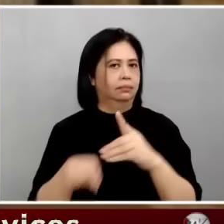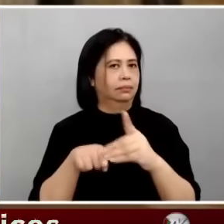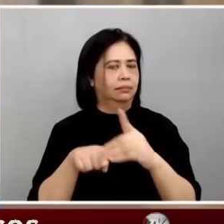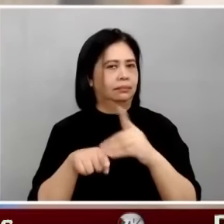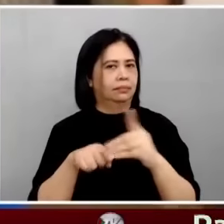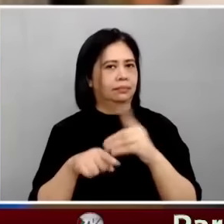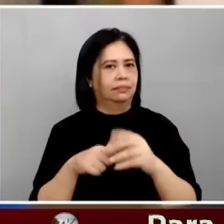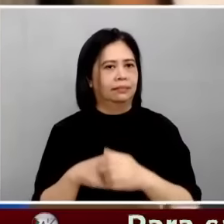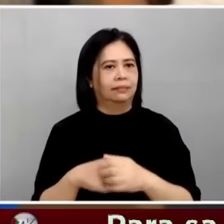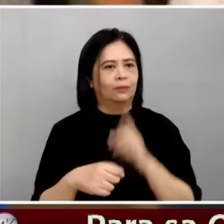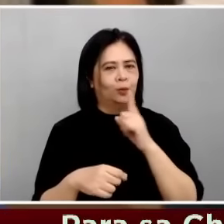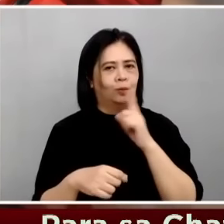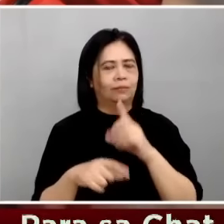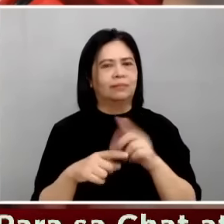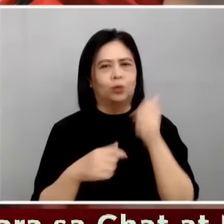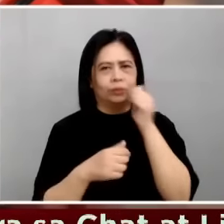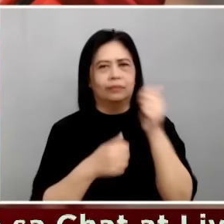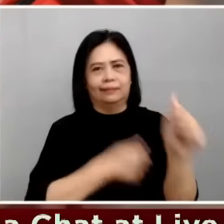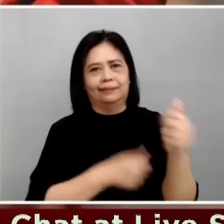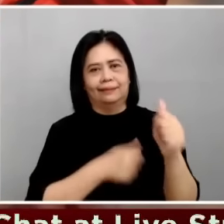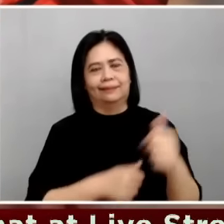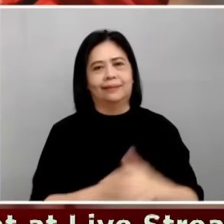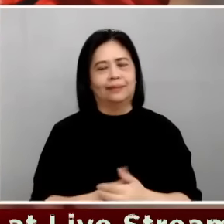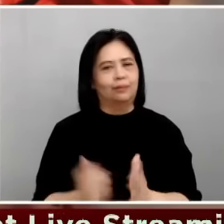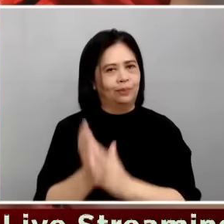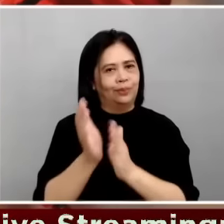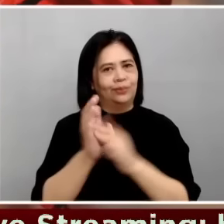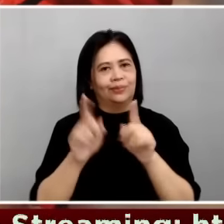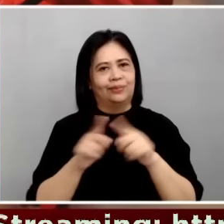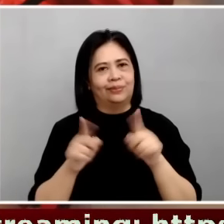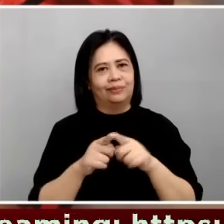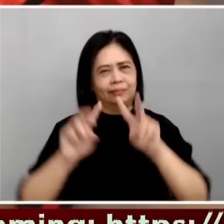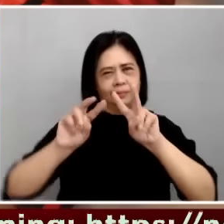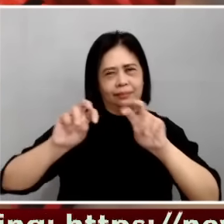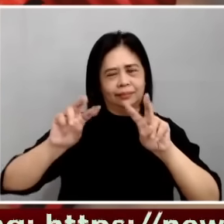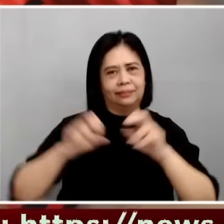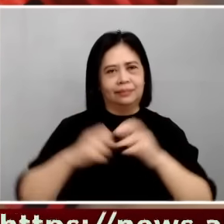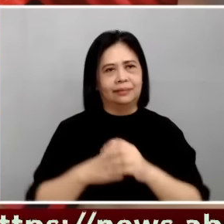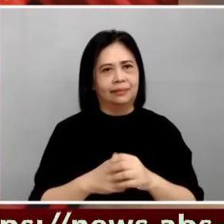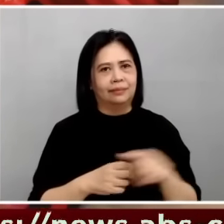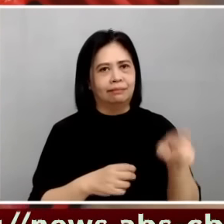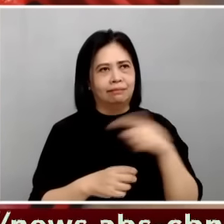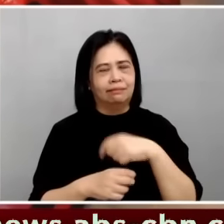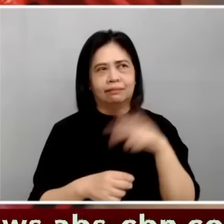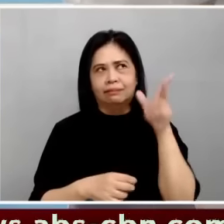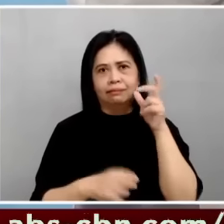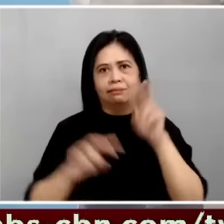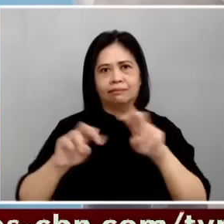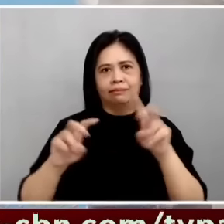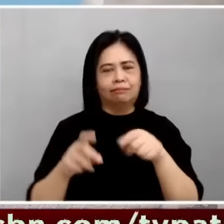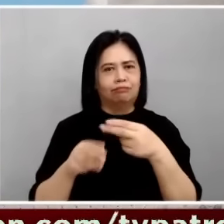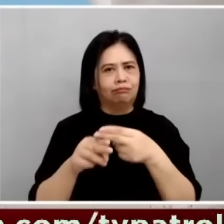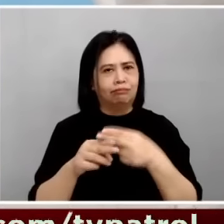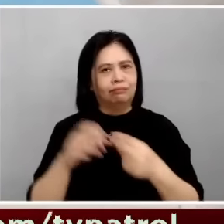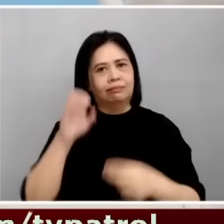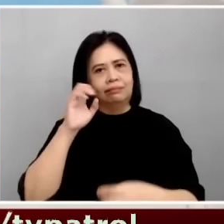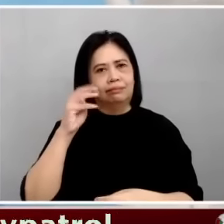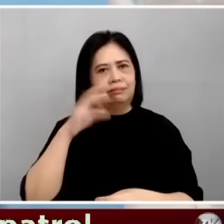lang ng yes yan, masunurin yan. Pinuri rin siya ng mga analyst. A lot of publicity went to Yumir Martial, Nancy